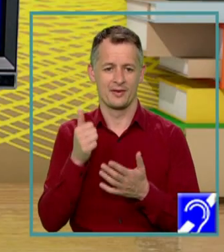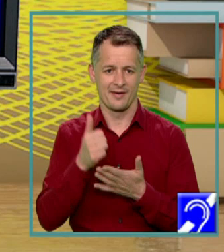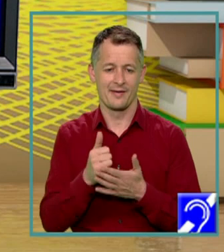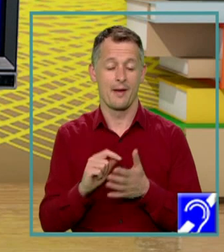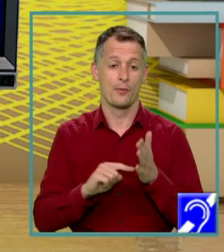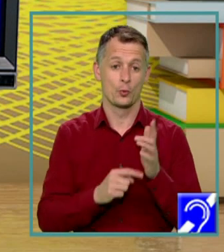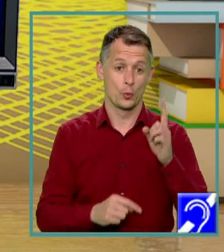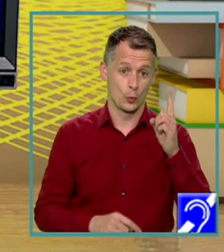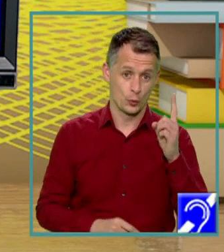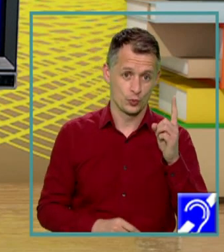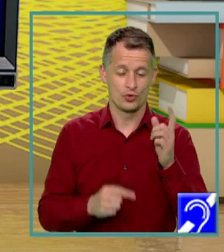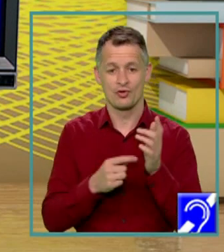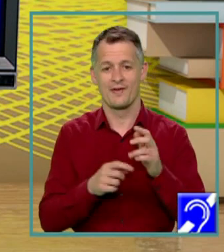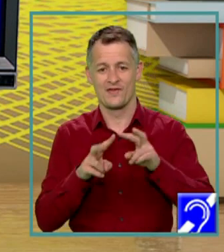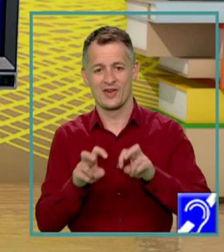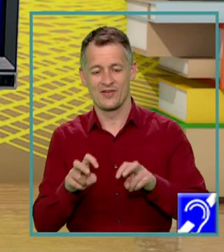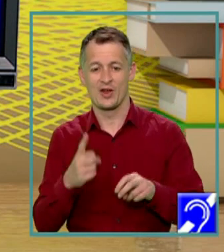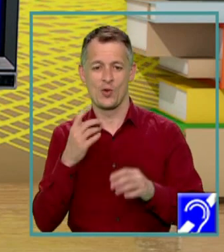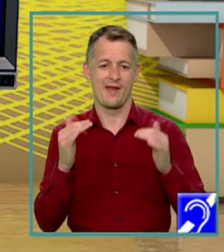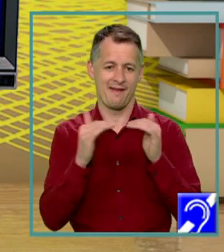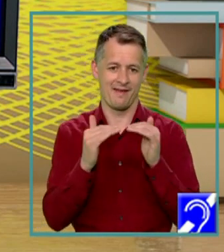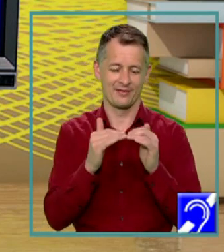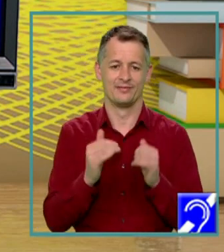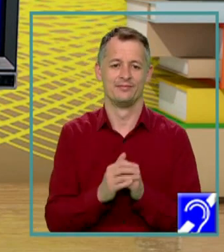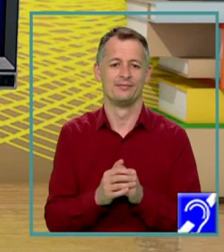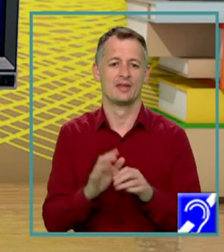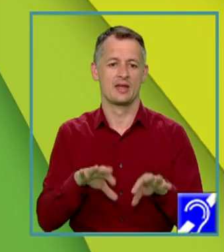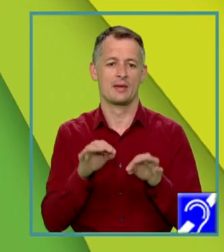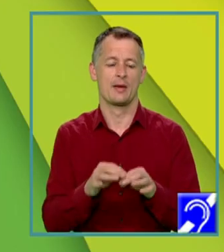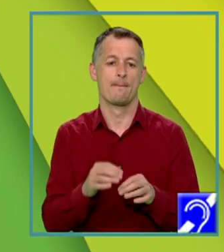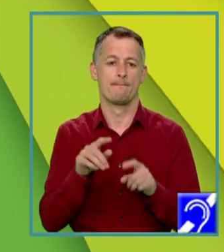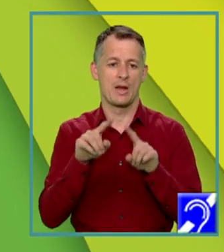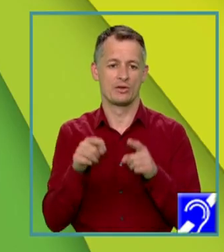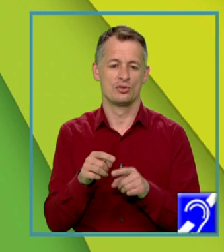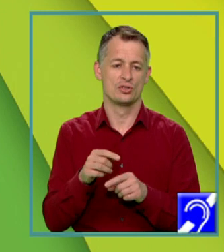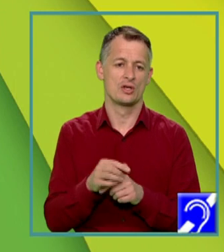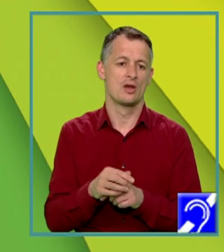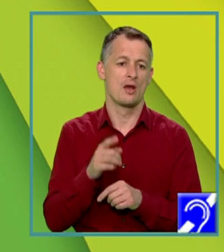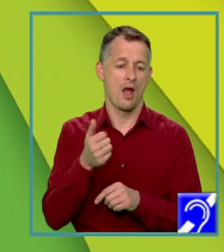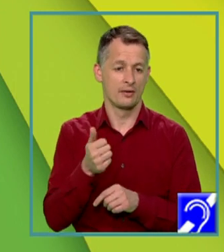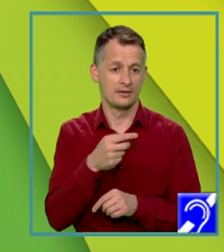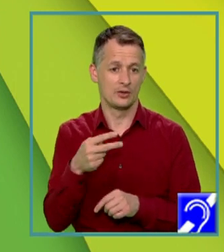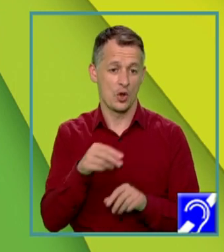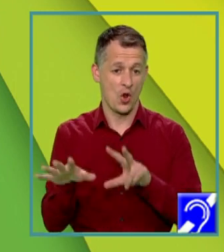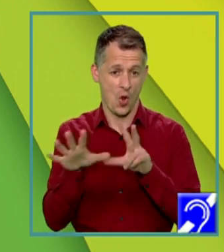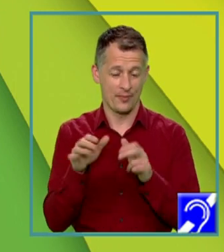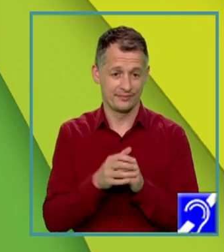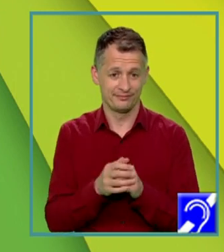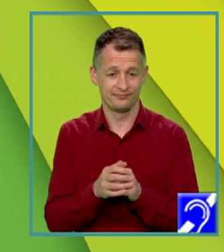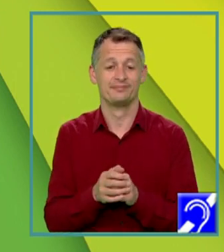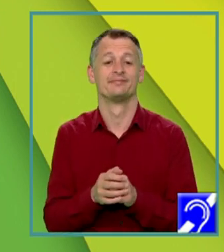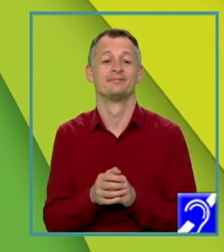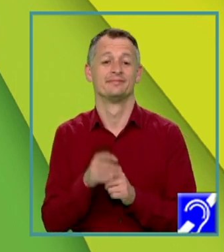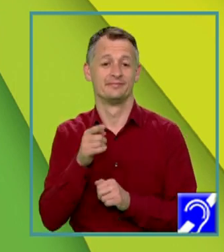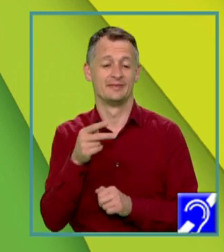punctul 1 se cere verificarea unei calități determinantul matricei a egal cu opt avem determinantului A